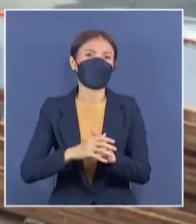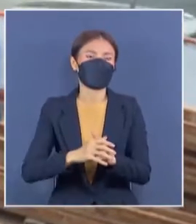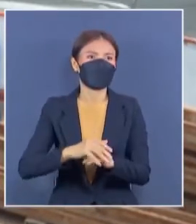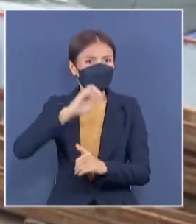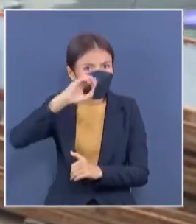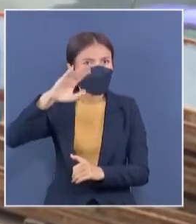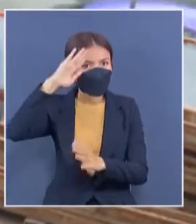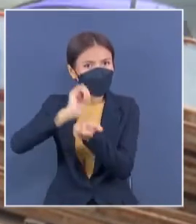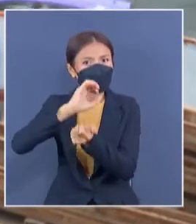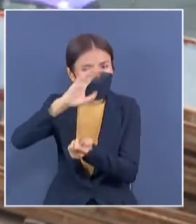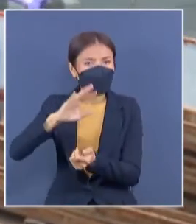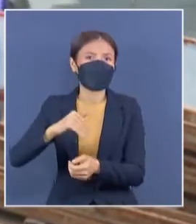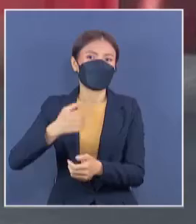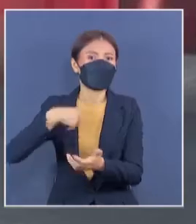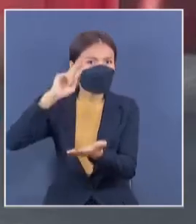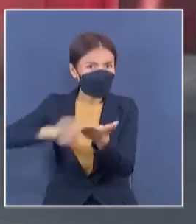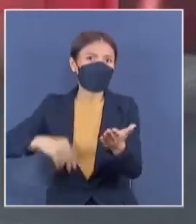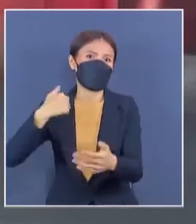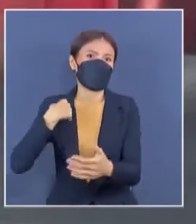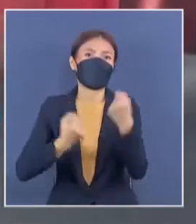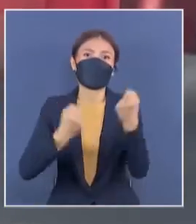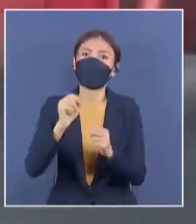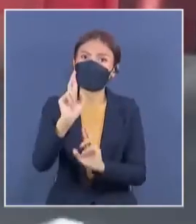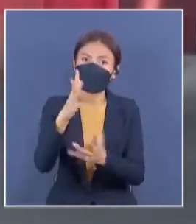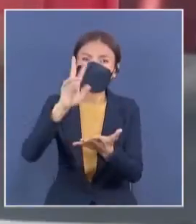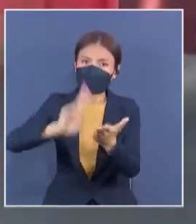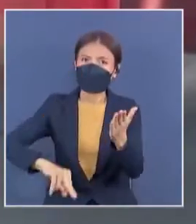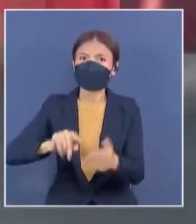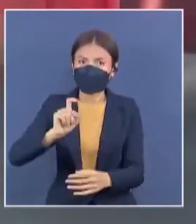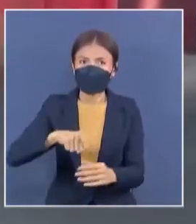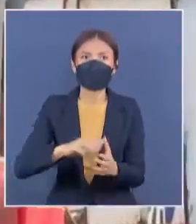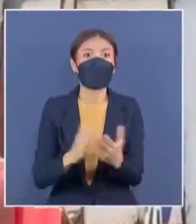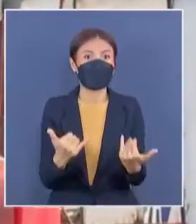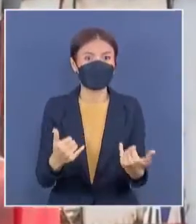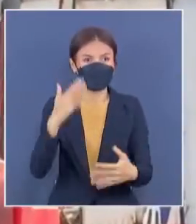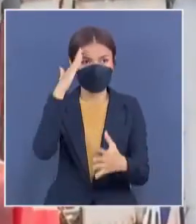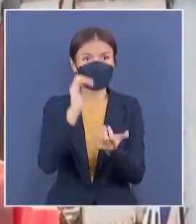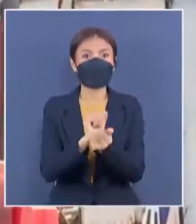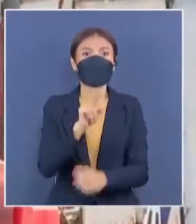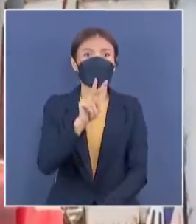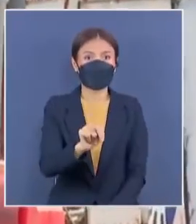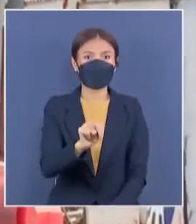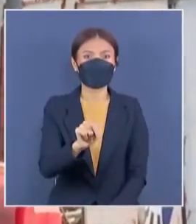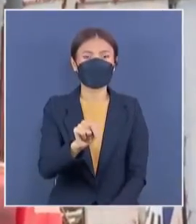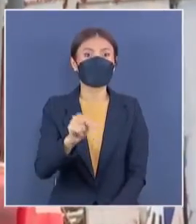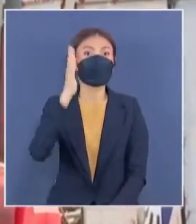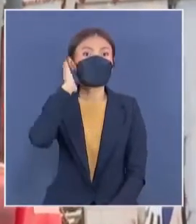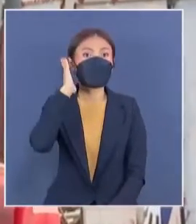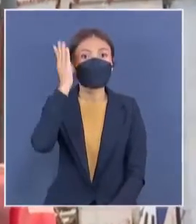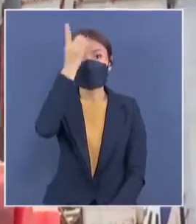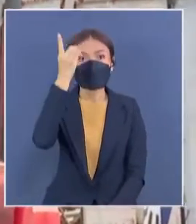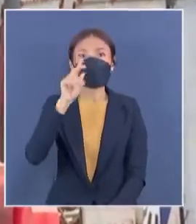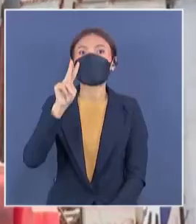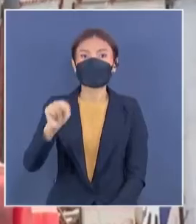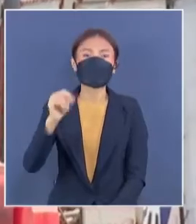บปรับในเรื่องของการประมาทแล้วก็การขับขี่บนท้องถนนเนี่ยนะครับพนักงานสอบสวนก็เลยนัดตัวไปฟ้องยังศาลแขวงพระนครเหนือครับ